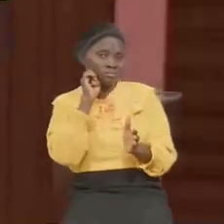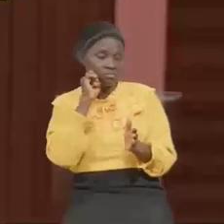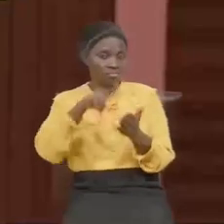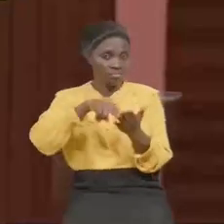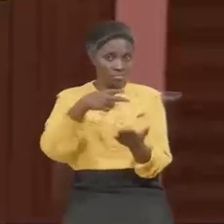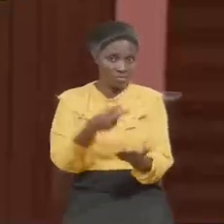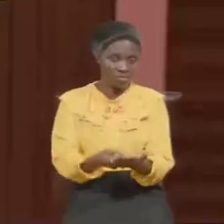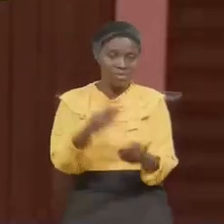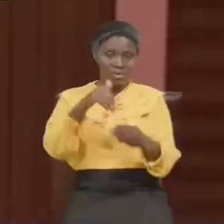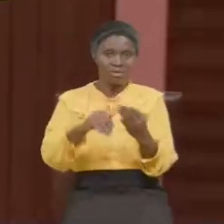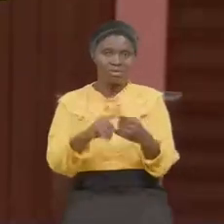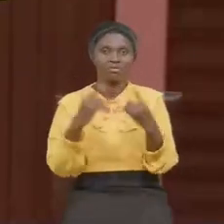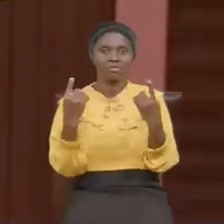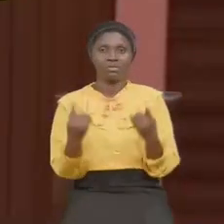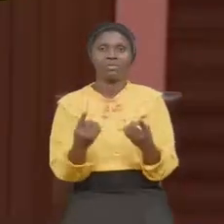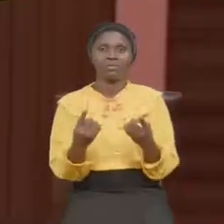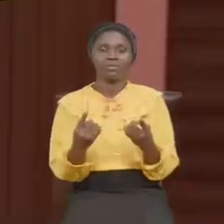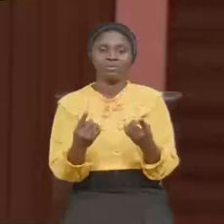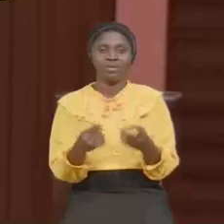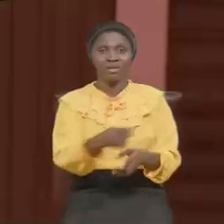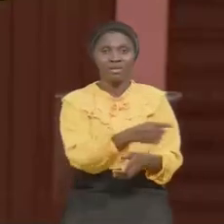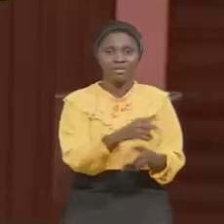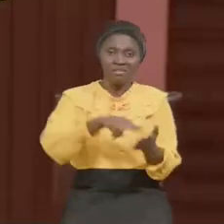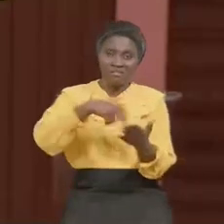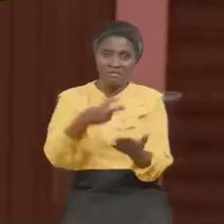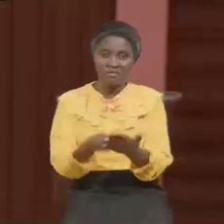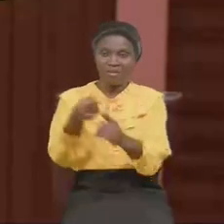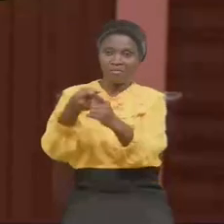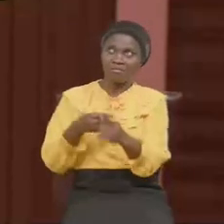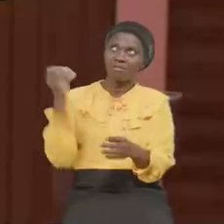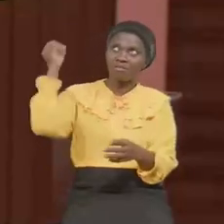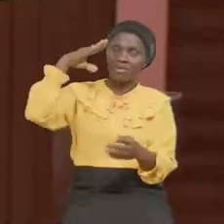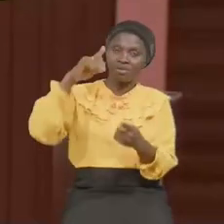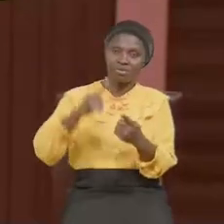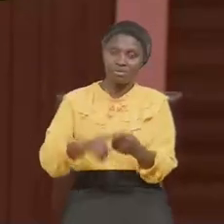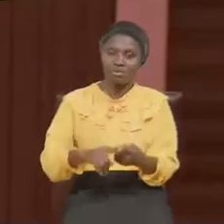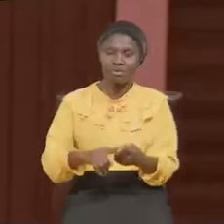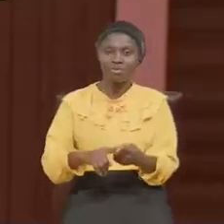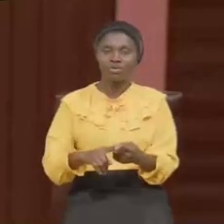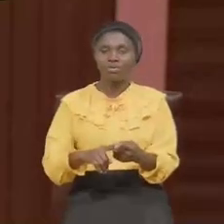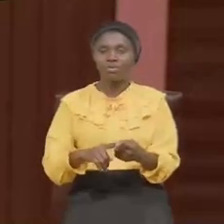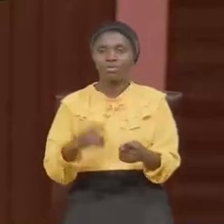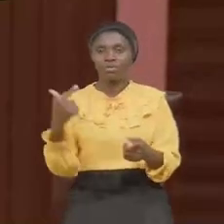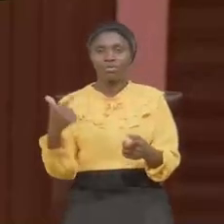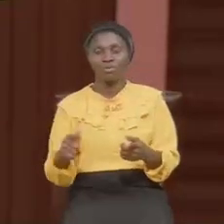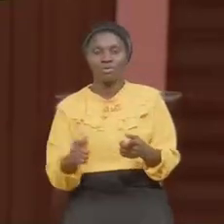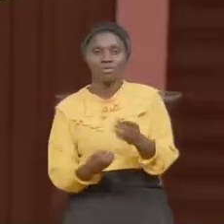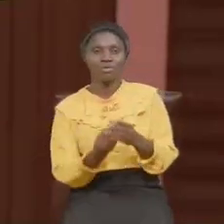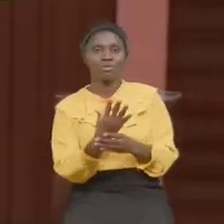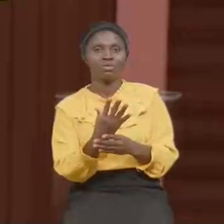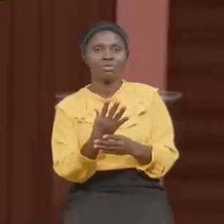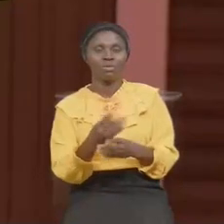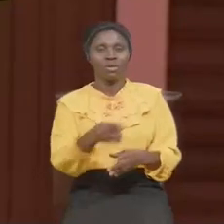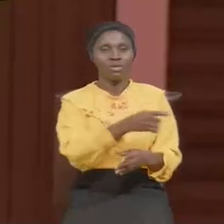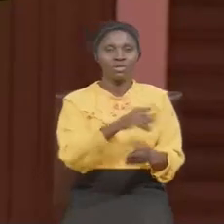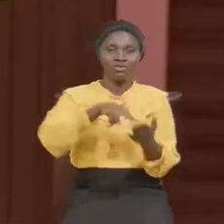le péché. Ils sont tombés de la grâce à la disgrâce. Ils sont tombés d'en haut, le point le